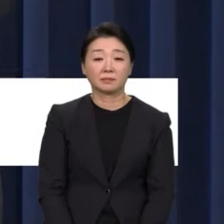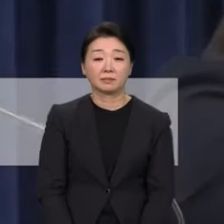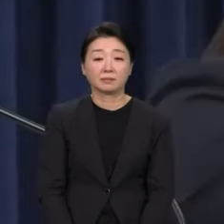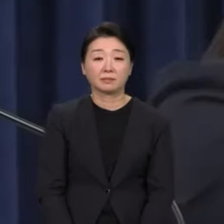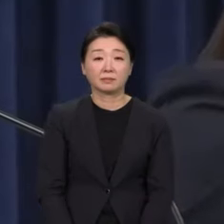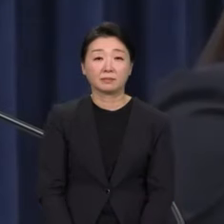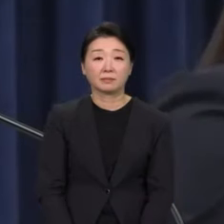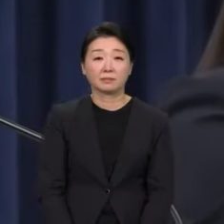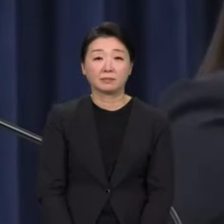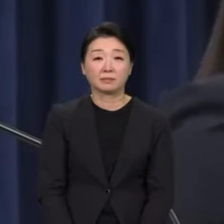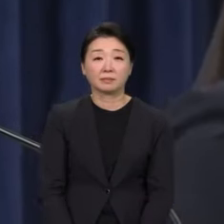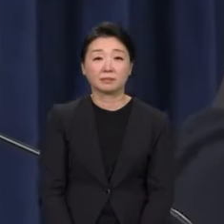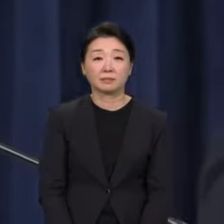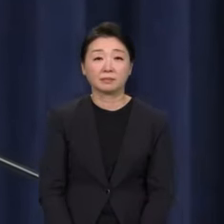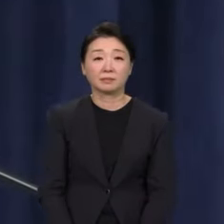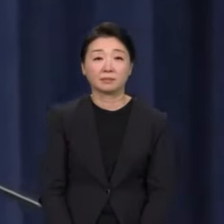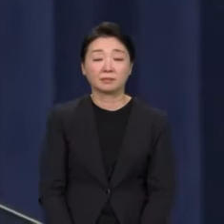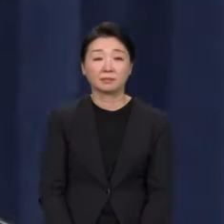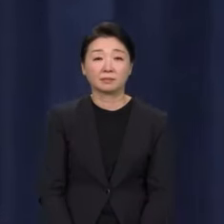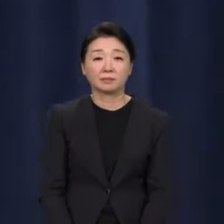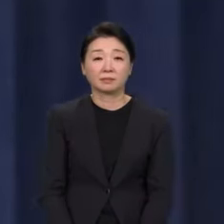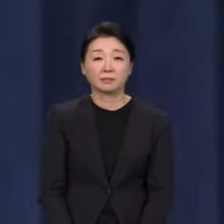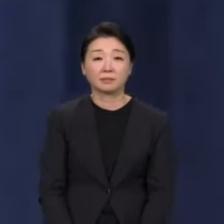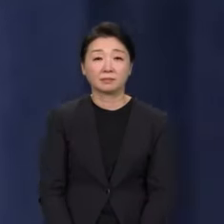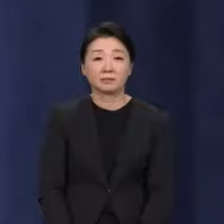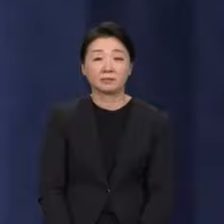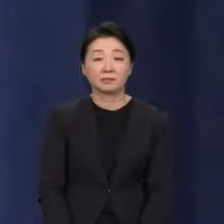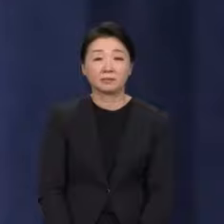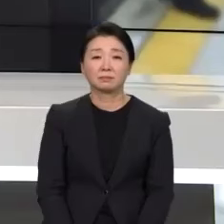있습니다. JTBC 강나현입니다.